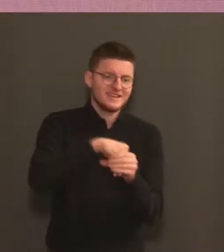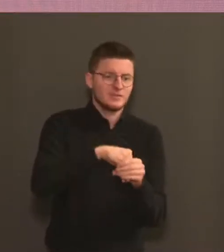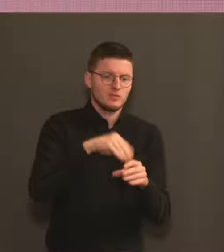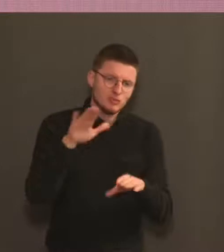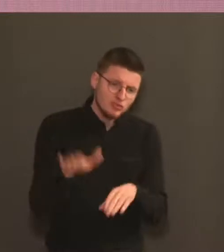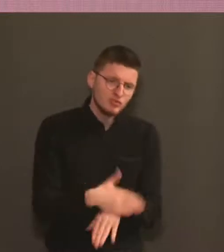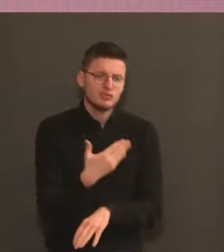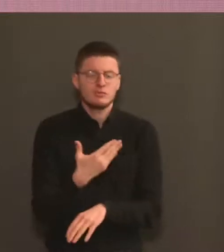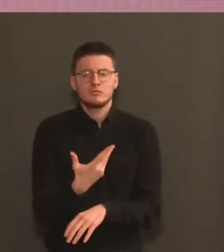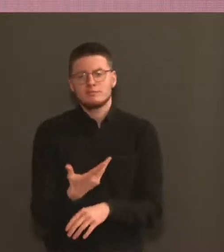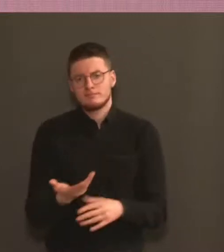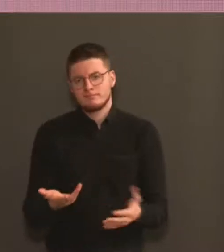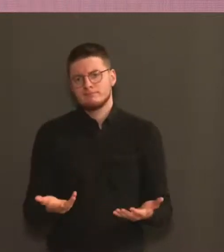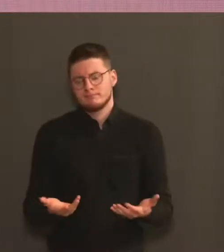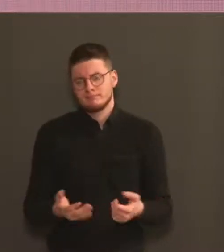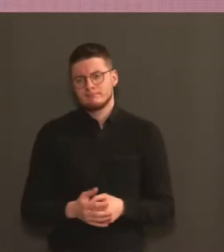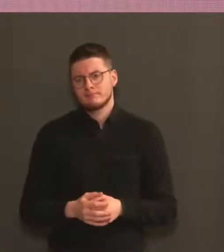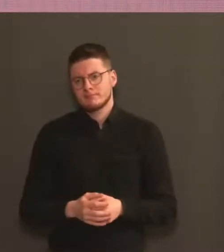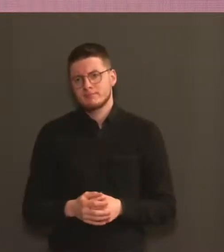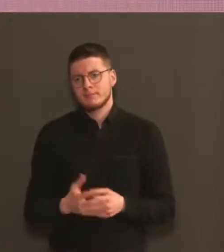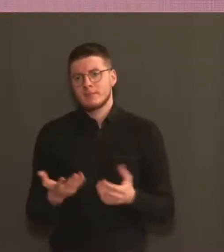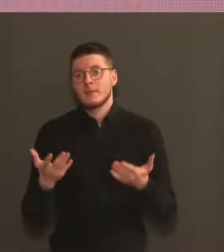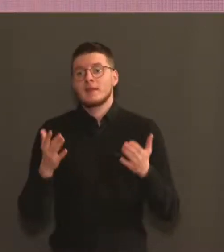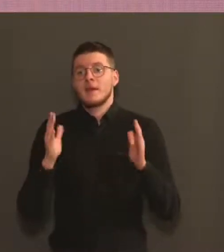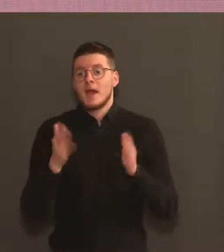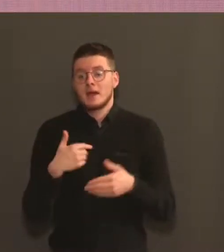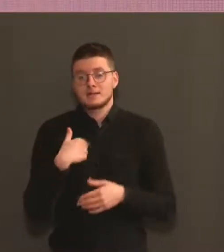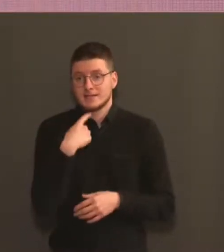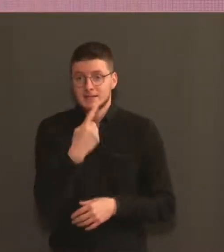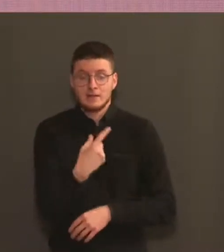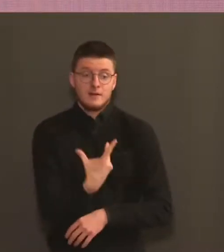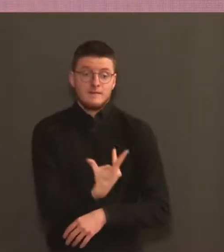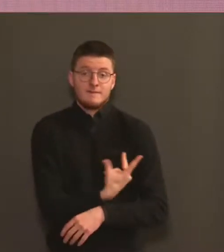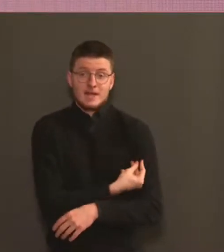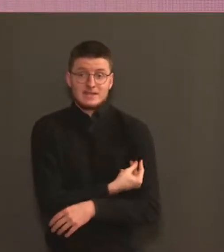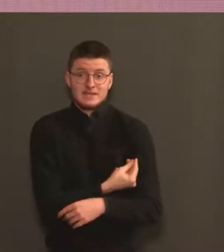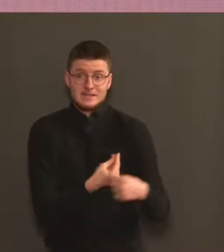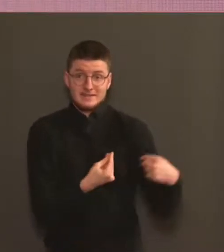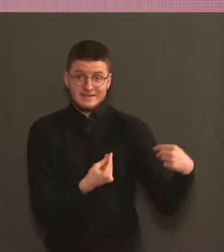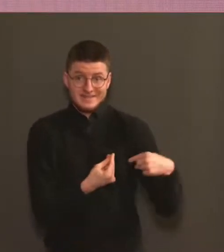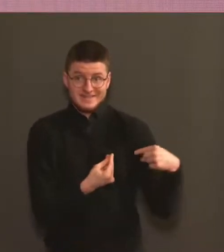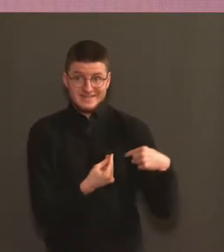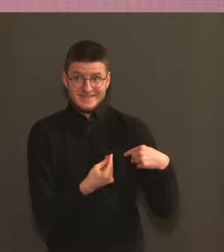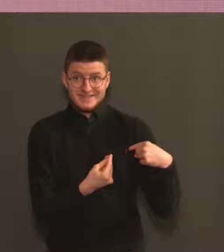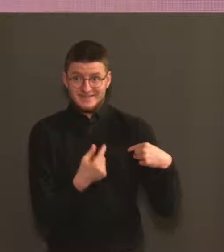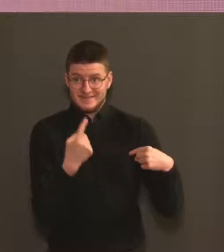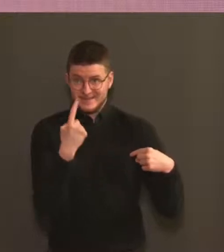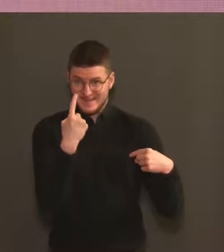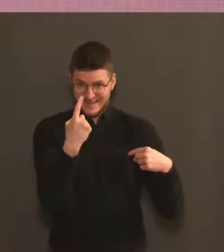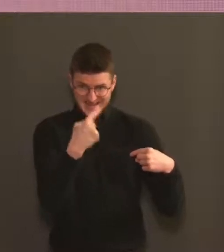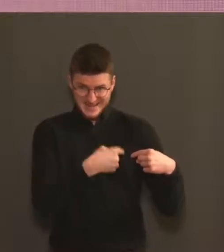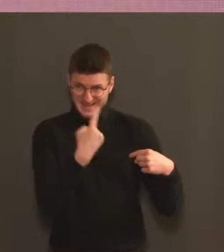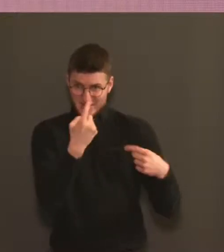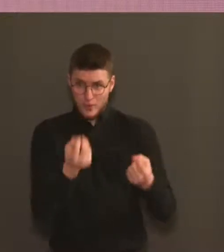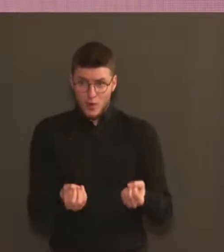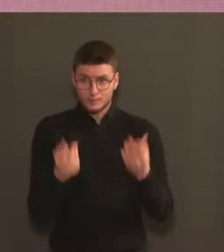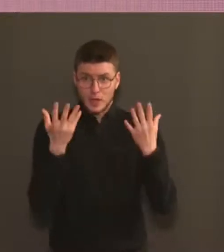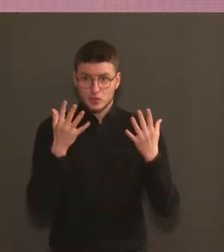Zoals reeds gezegd is de vaccinatie ons enige vooruitzicht op een normale